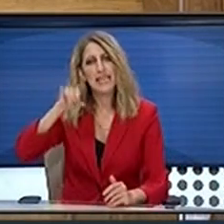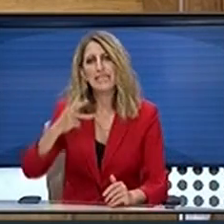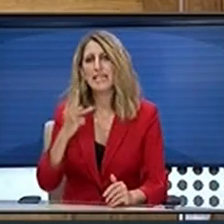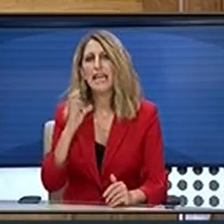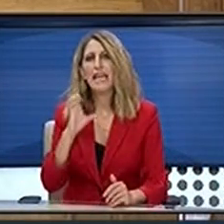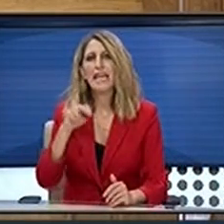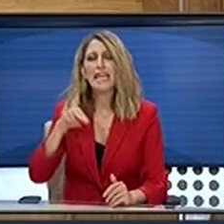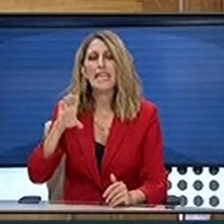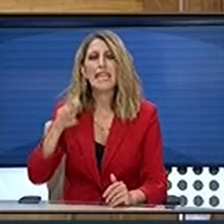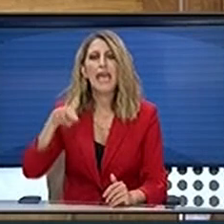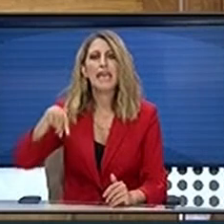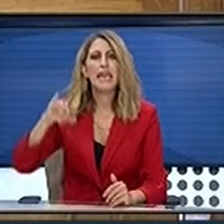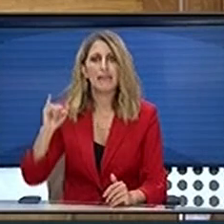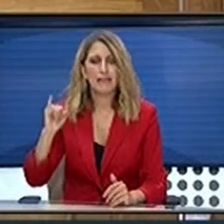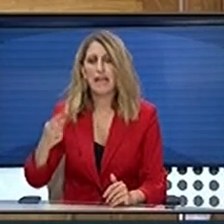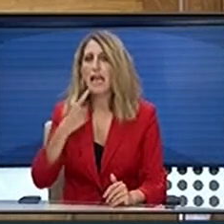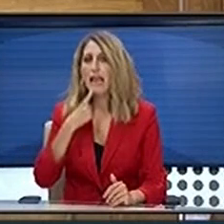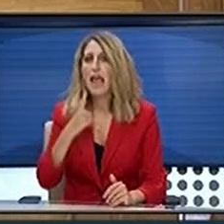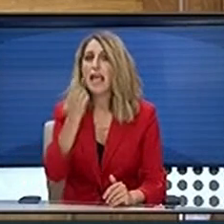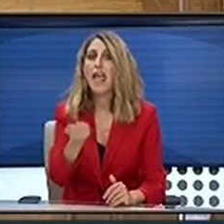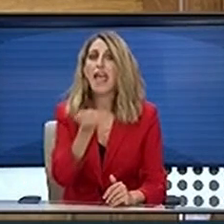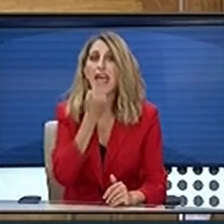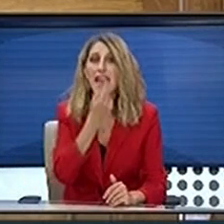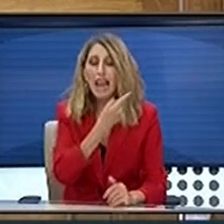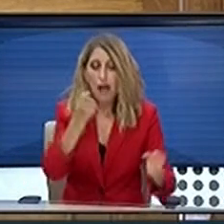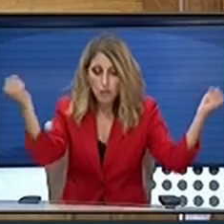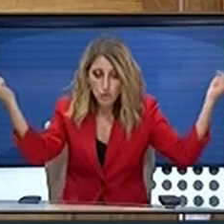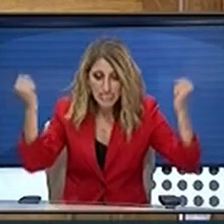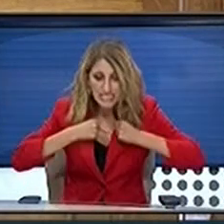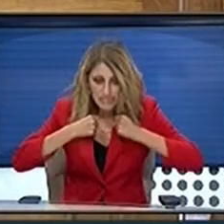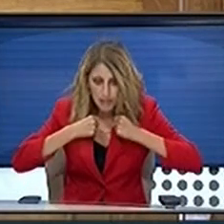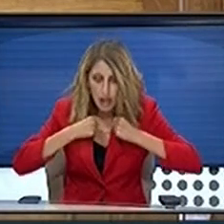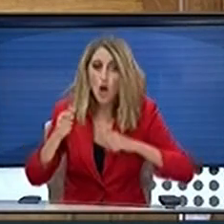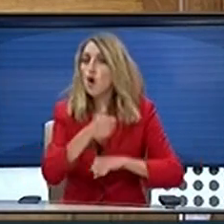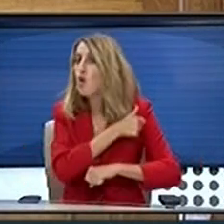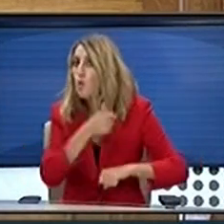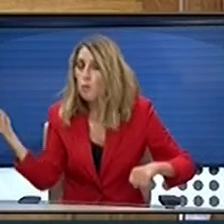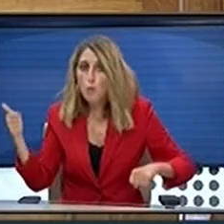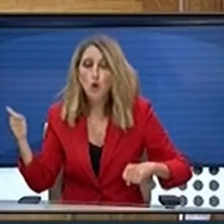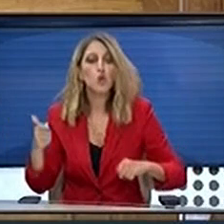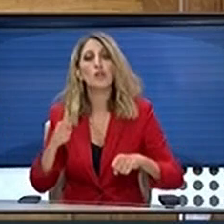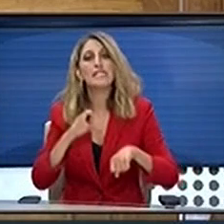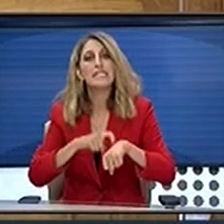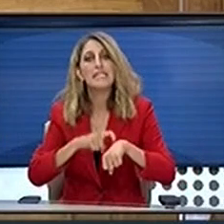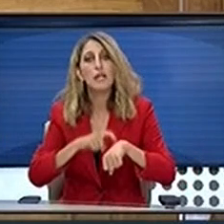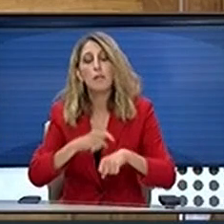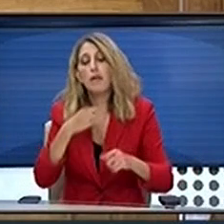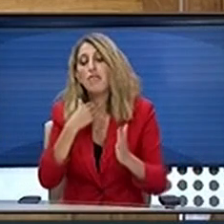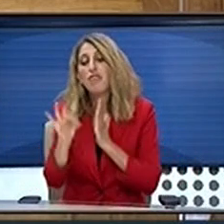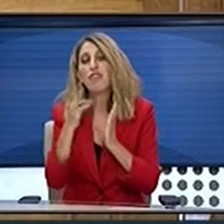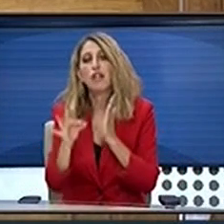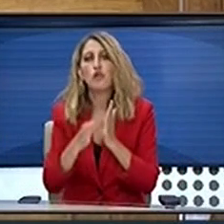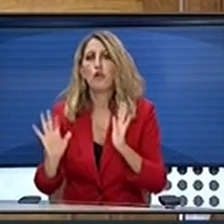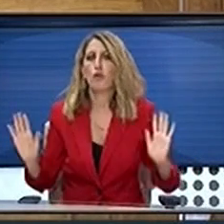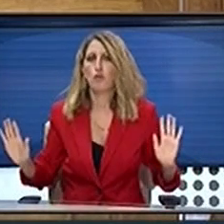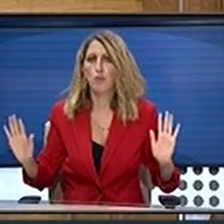μόνο όταν δεν το διορθώνουμε. Είμαι εδώ λοιπόν να διορθώσω τα όποια λάθη μας στο όνομα